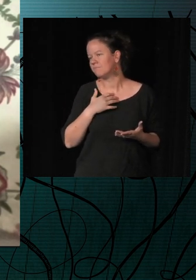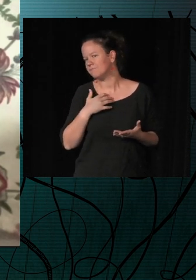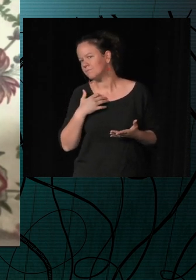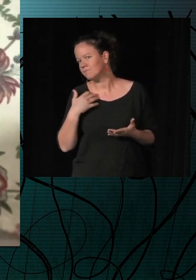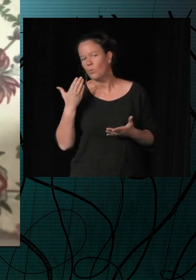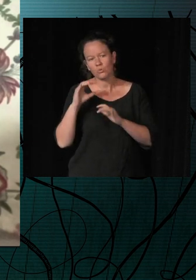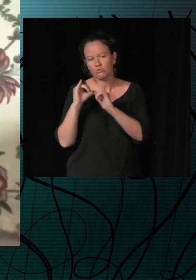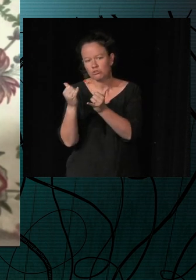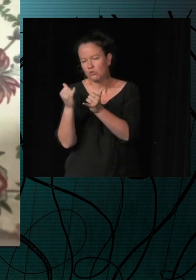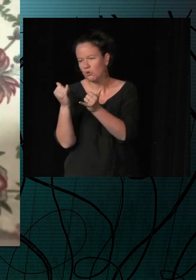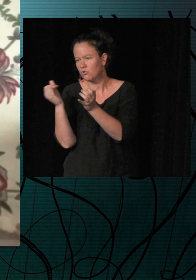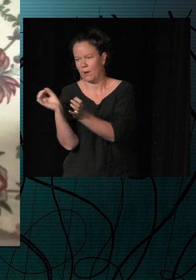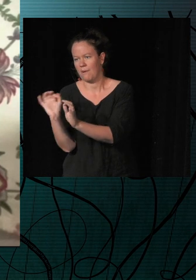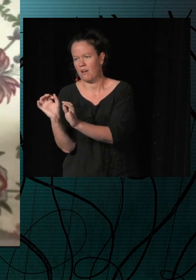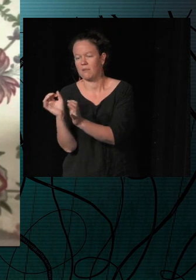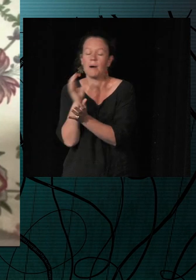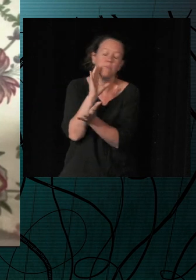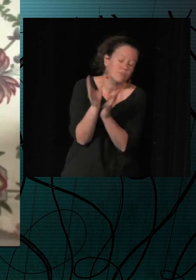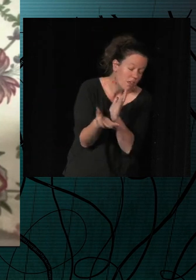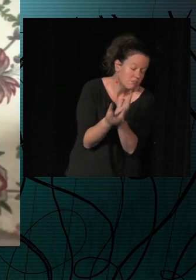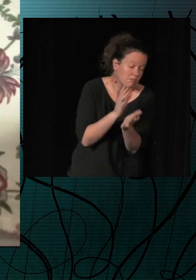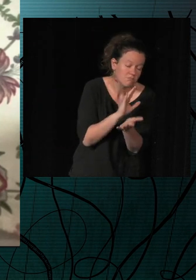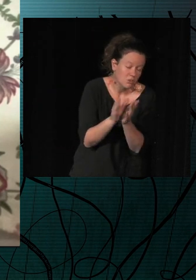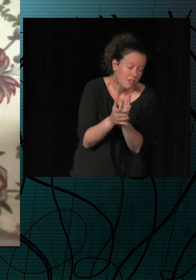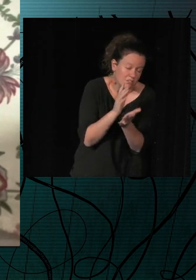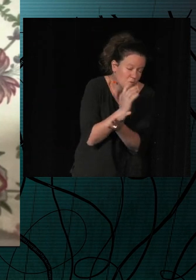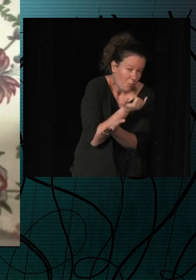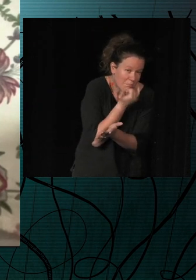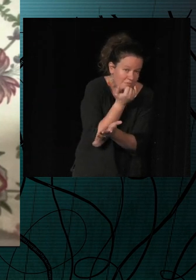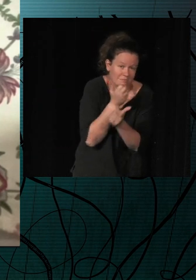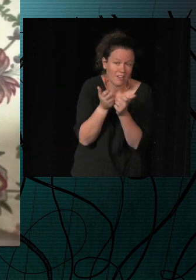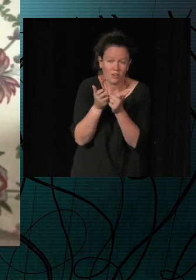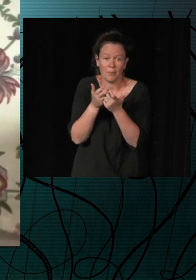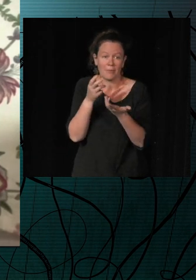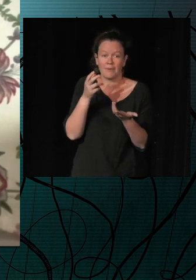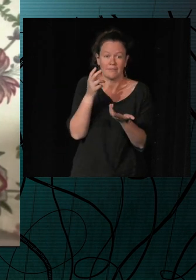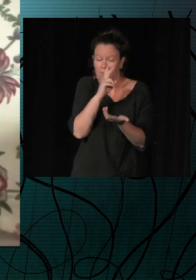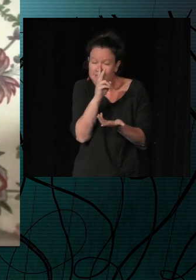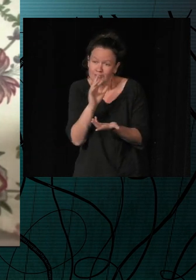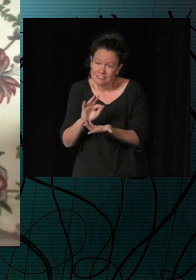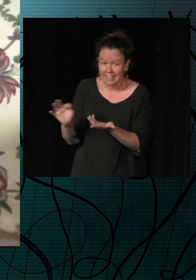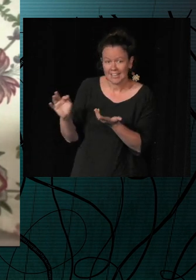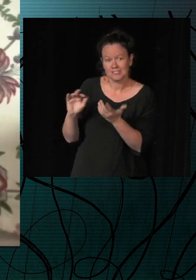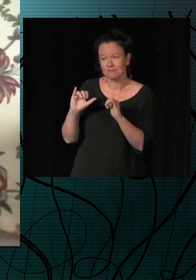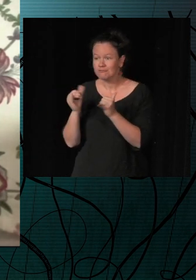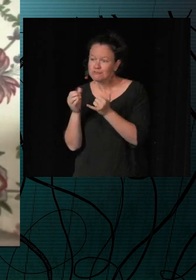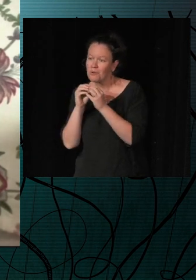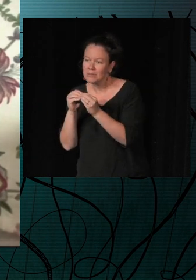pour peut-être qu'on verrait ça pour les les trucs romantiques après tout pour les comédies françaises je ne sais pas mais